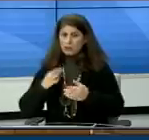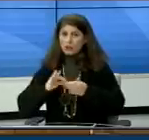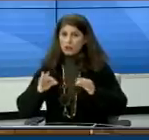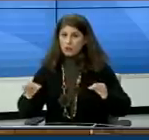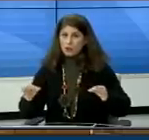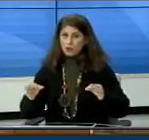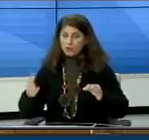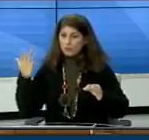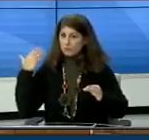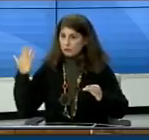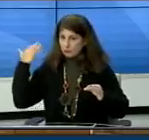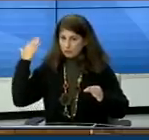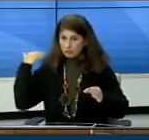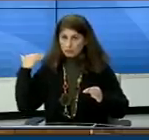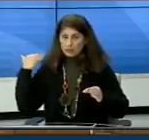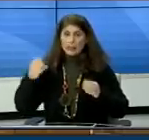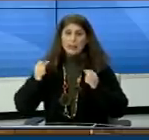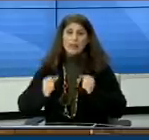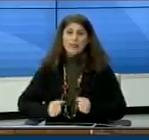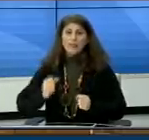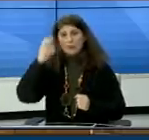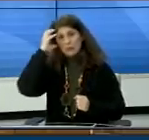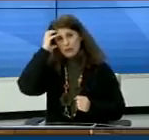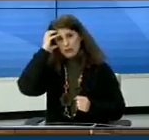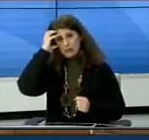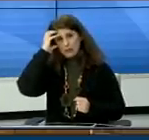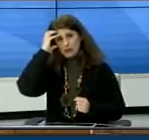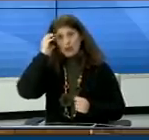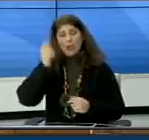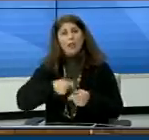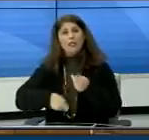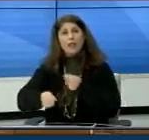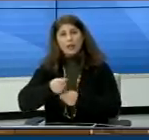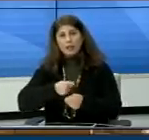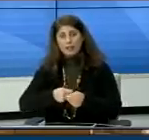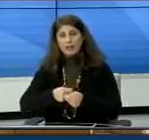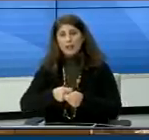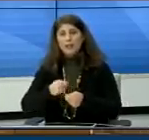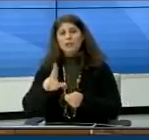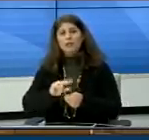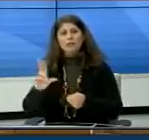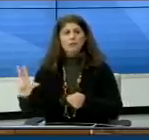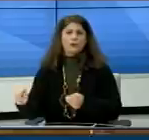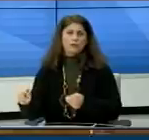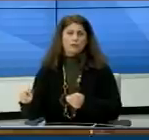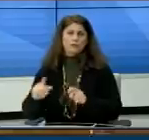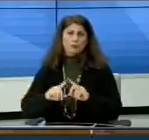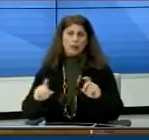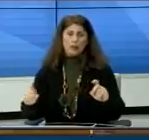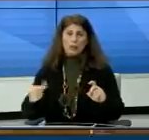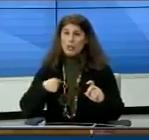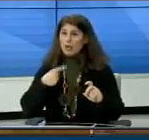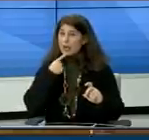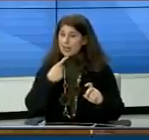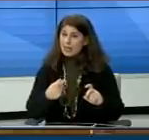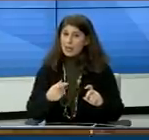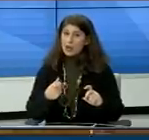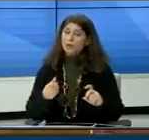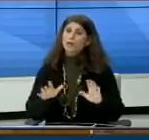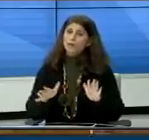ιστορικό προηγούμενο και θεσμική μνήμη διαχείρισης αντίστοιχων γεγονότων. Αναφέρομαι